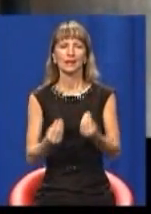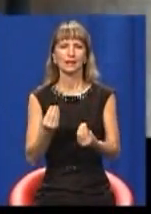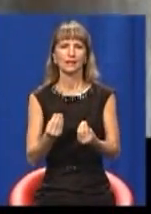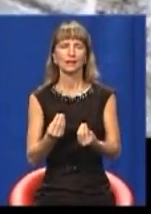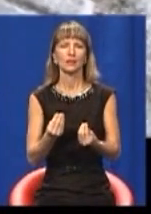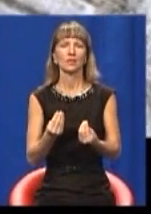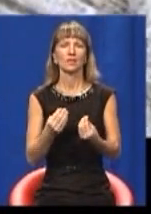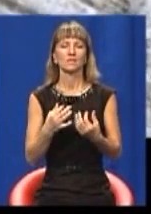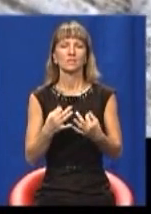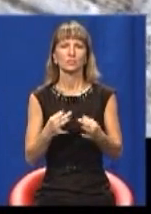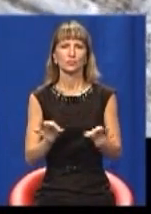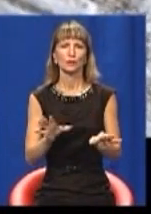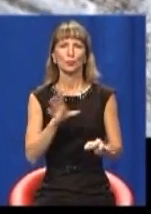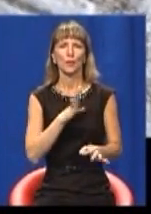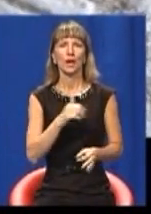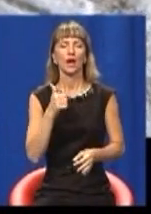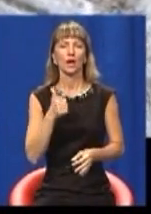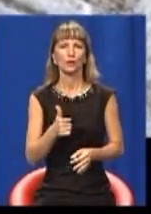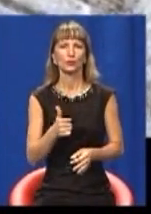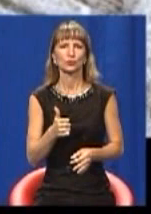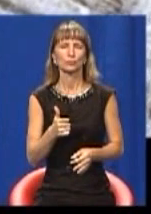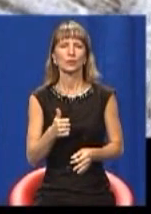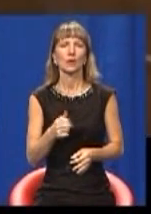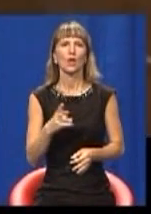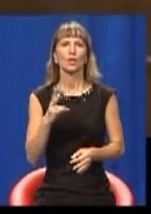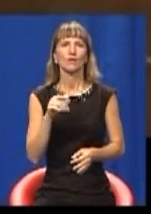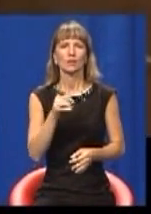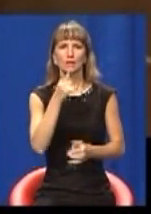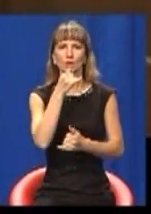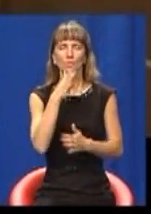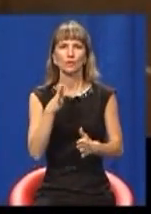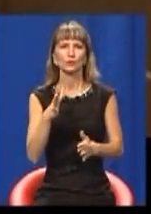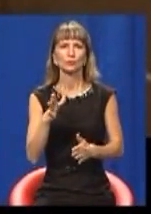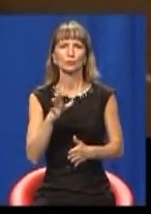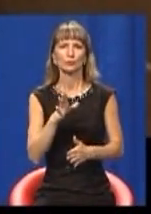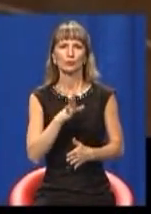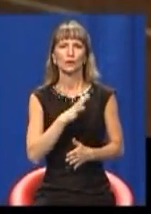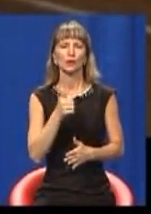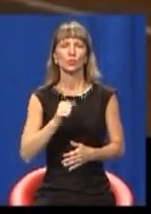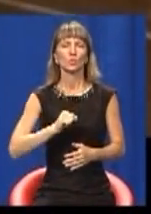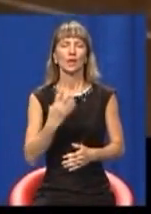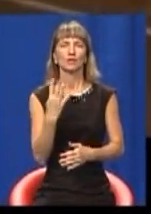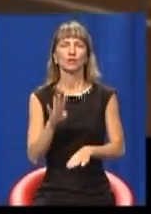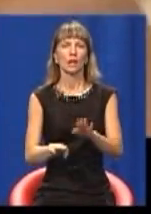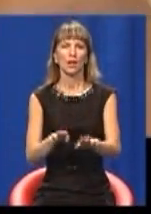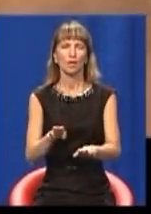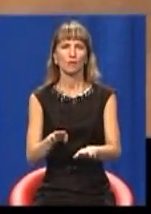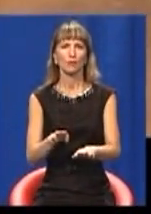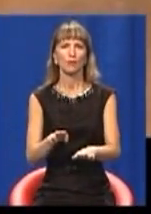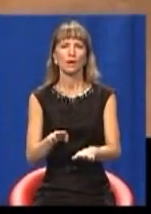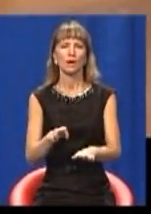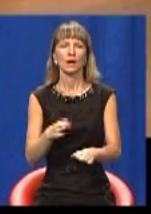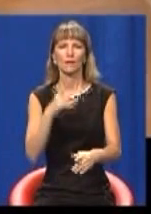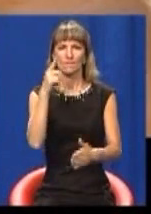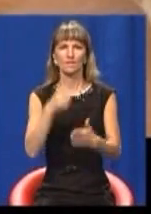дозволяє Поденко Канаріо бути гарним охоронцем. Однак вони можуть стати відмінним другом. Ці чотири лапі вірні своїм